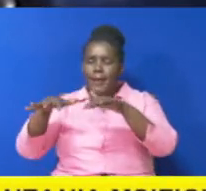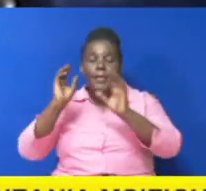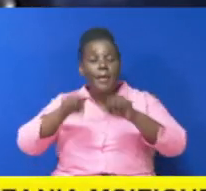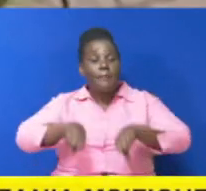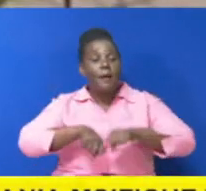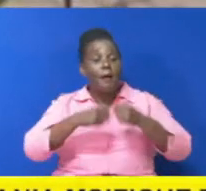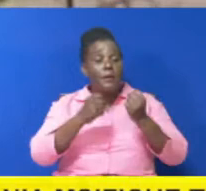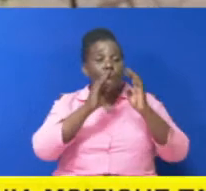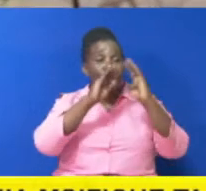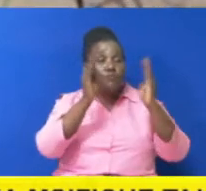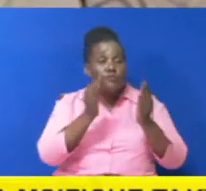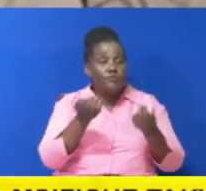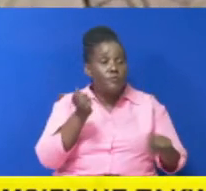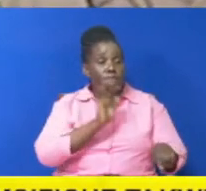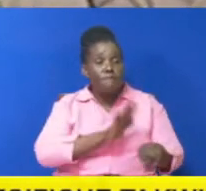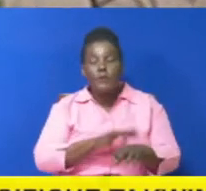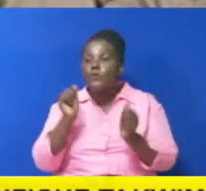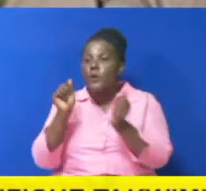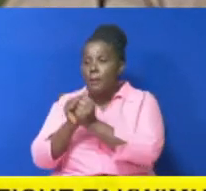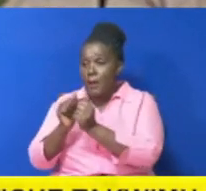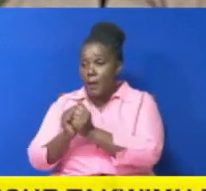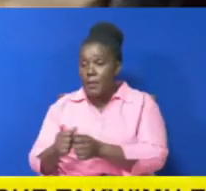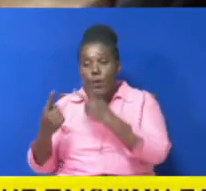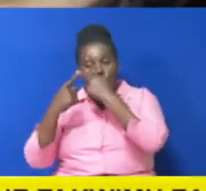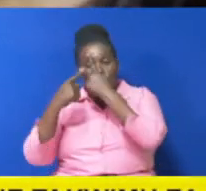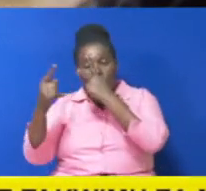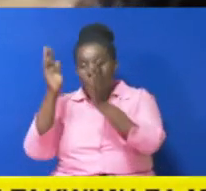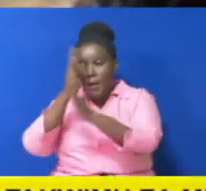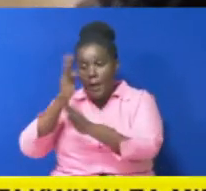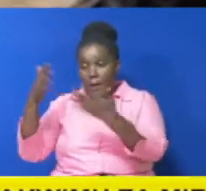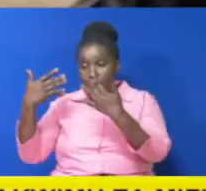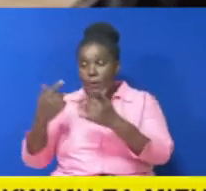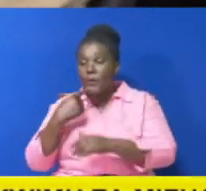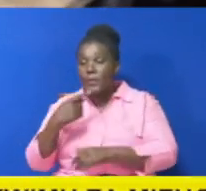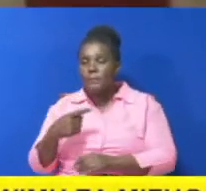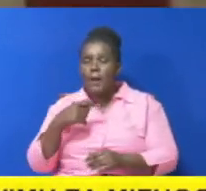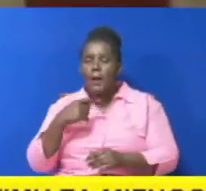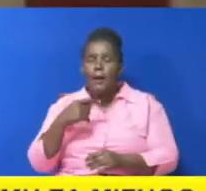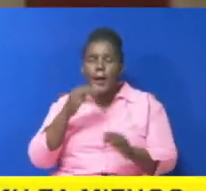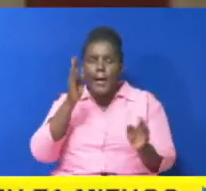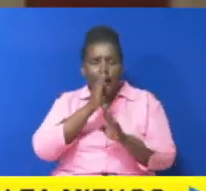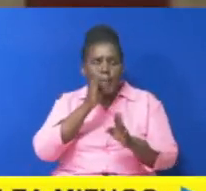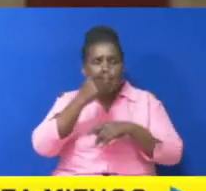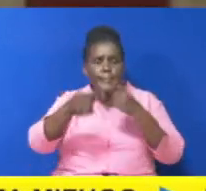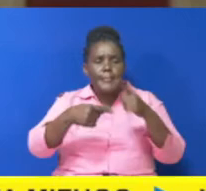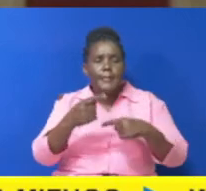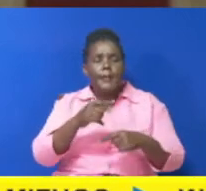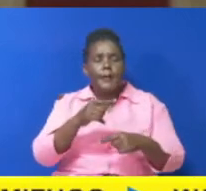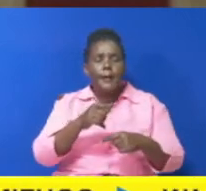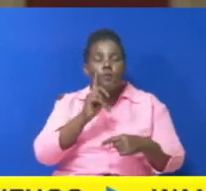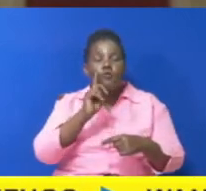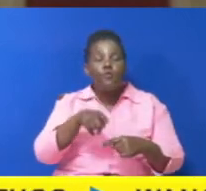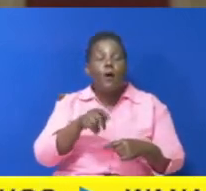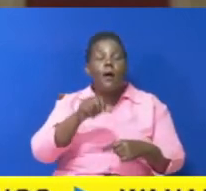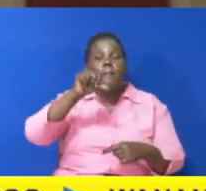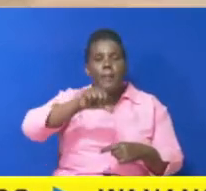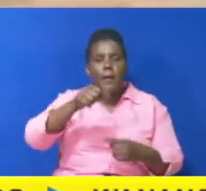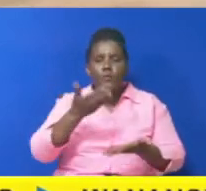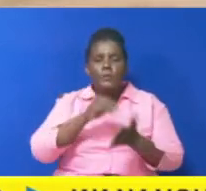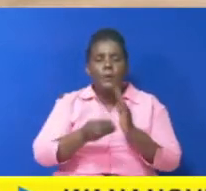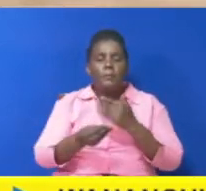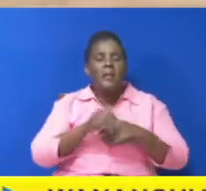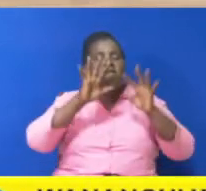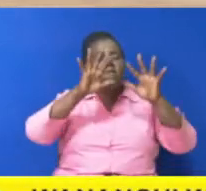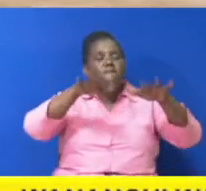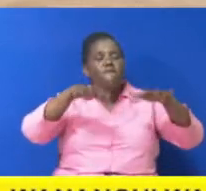na miundombinu, na watabiri wa hali ya hewa wanasema hali inaweza kuwa mbaya zaidi, kwani mvua zaidi zinatarajiwa kunyesha kwenye